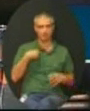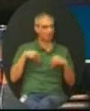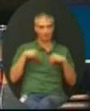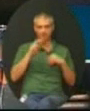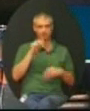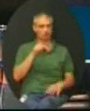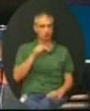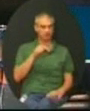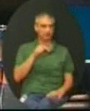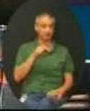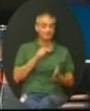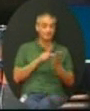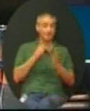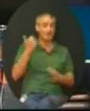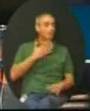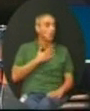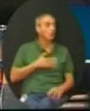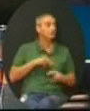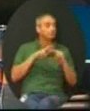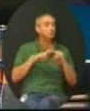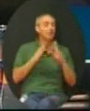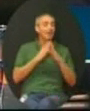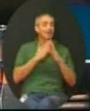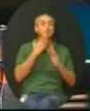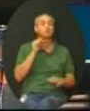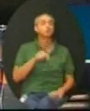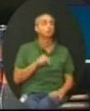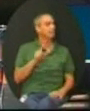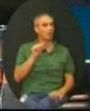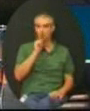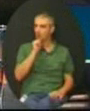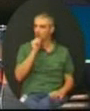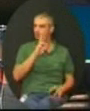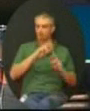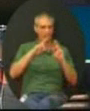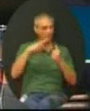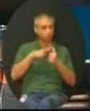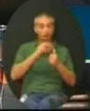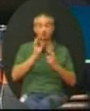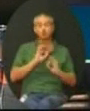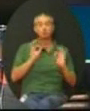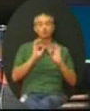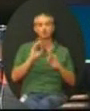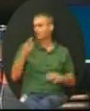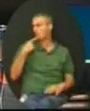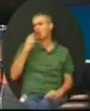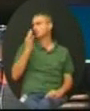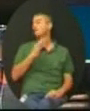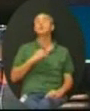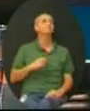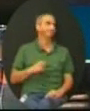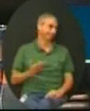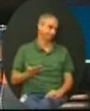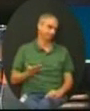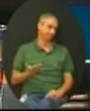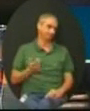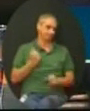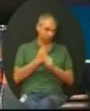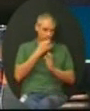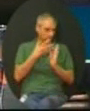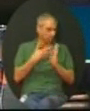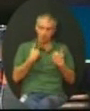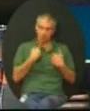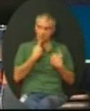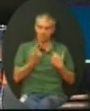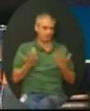עליך בעניין הזה. כי הם רוצים להישאר תושבי ירושלים. הם לא רוצים לא רשות ולא שום דבר אחר. אתה לא דובר שלהם. הם מקבלים. עשו שם סקר, לא